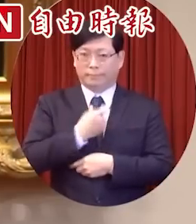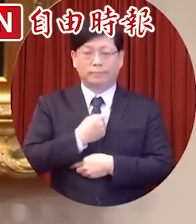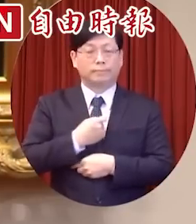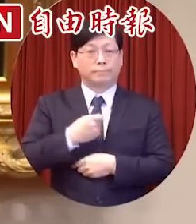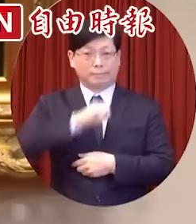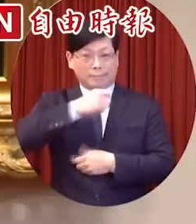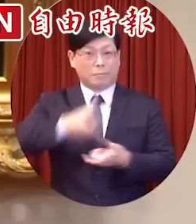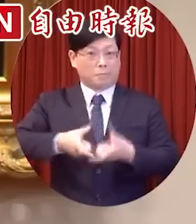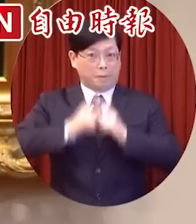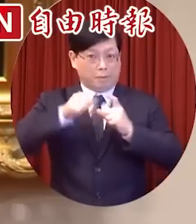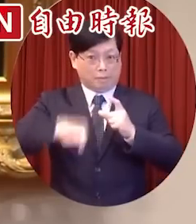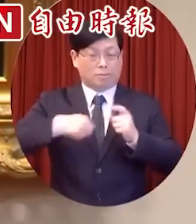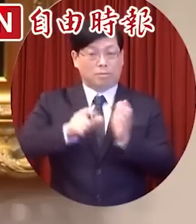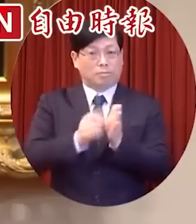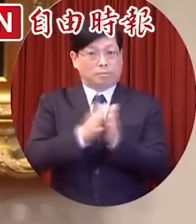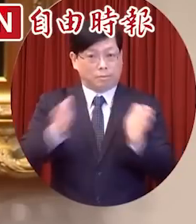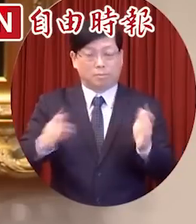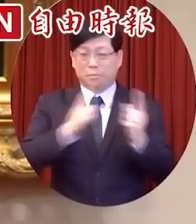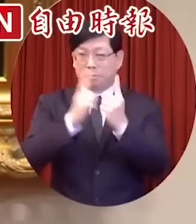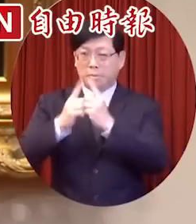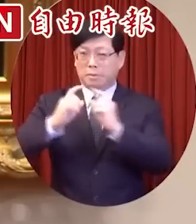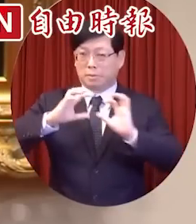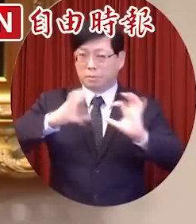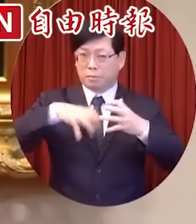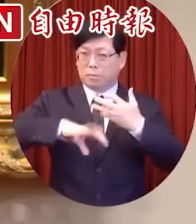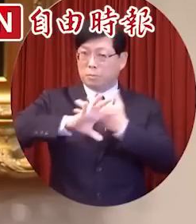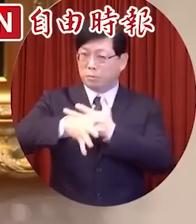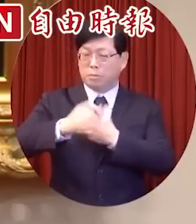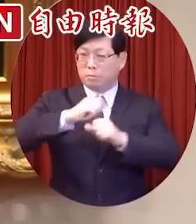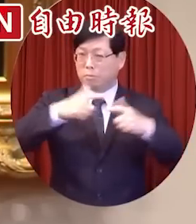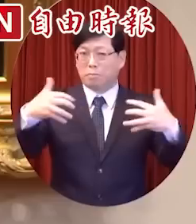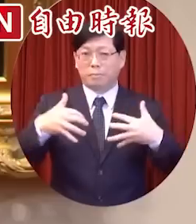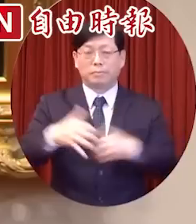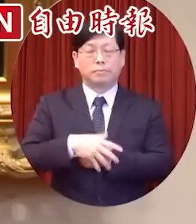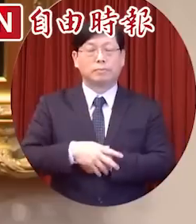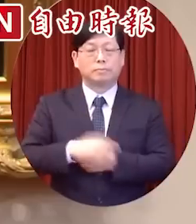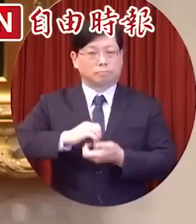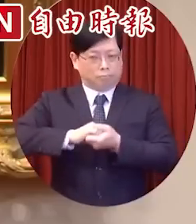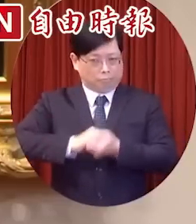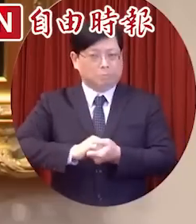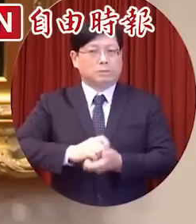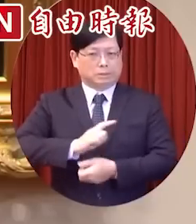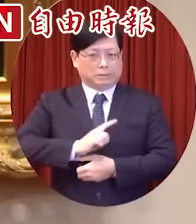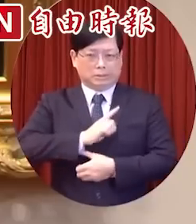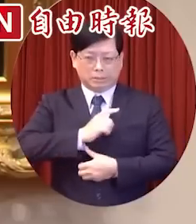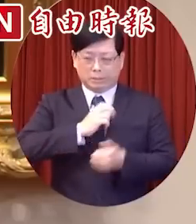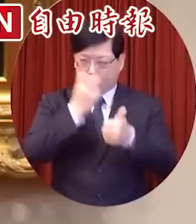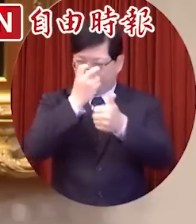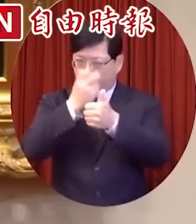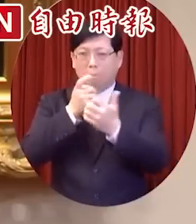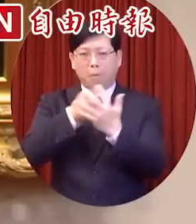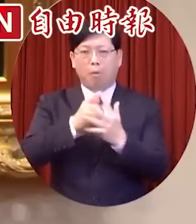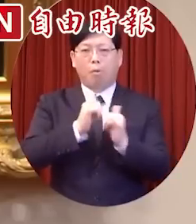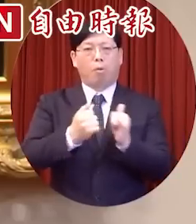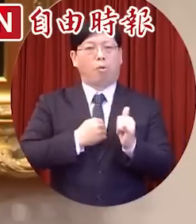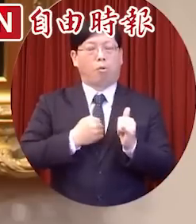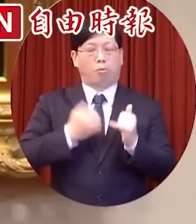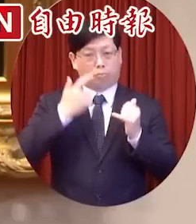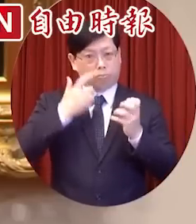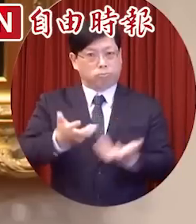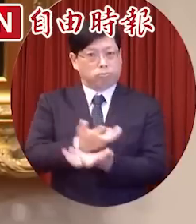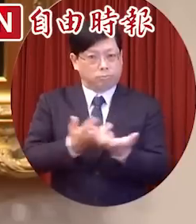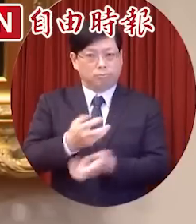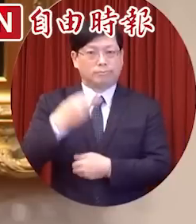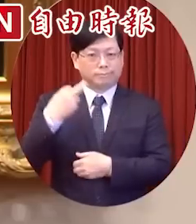的复苏期间，面对了许多国内外严峻的挑战，我们应该更体察民意，重视沟通，并